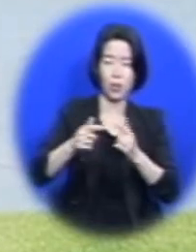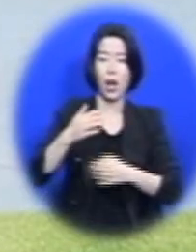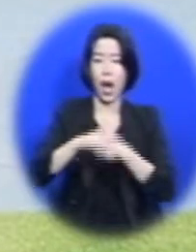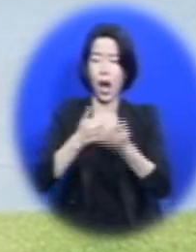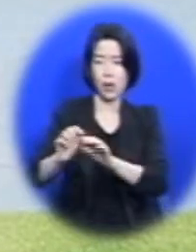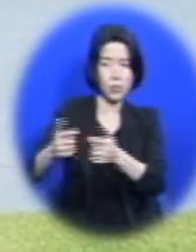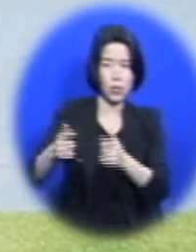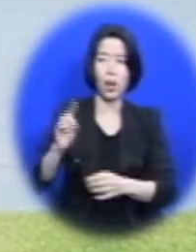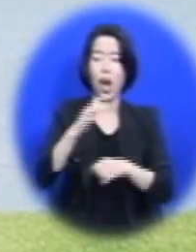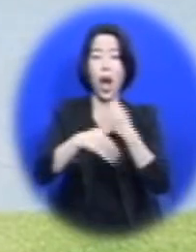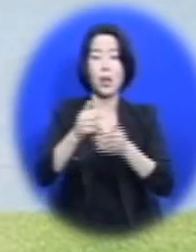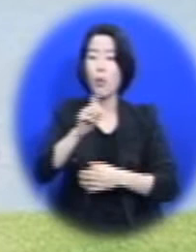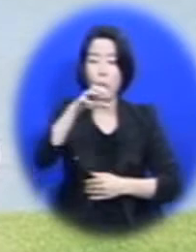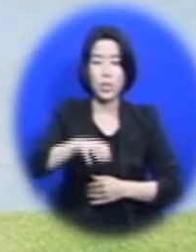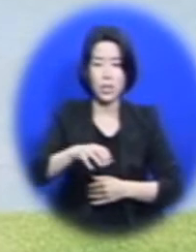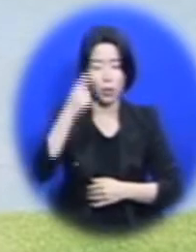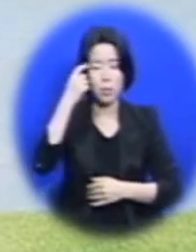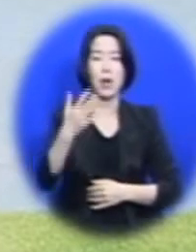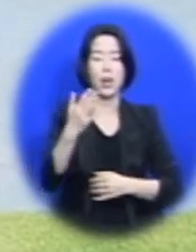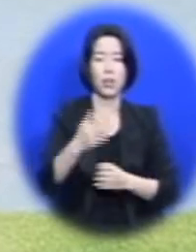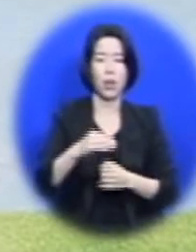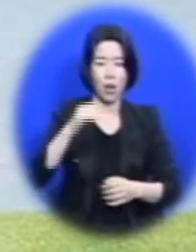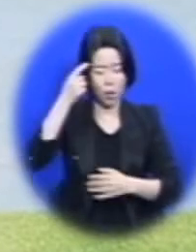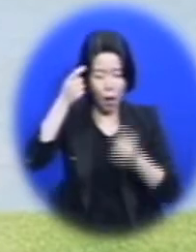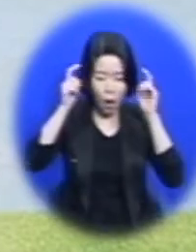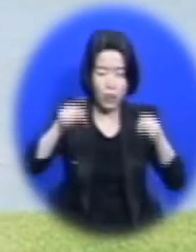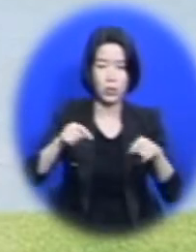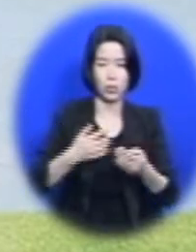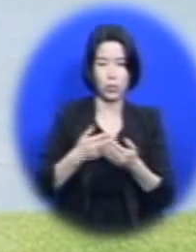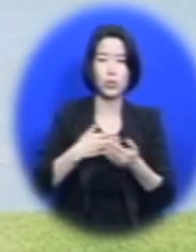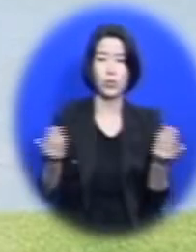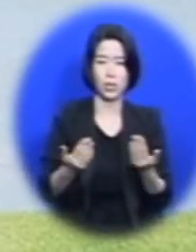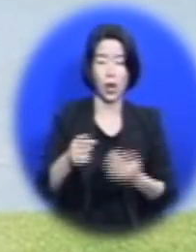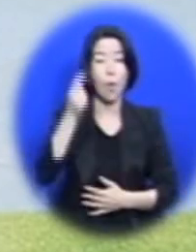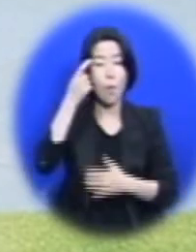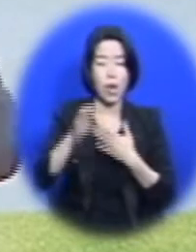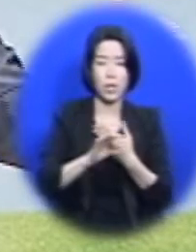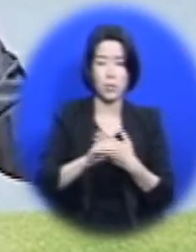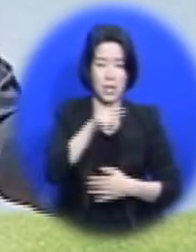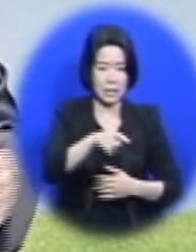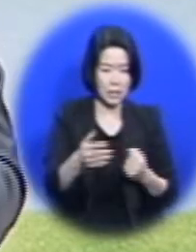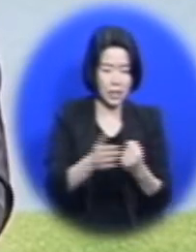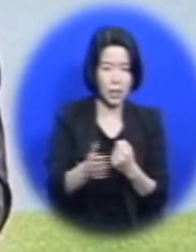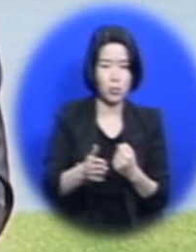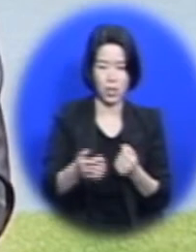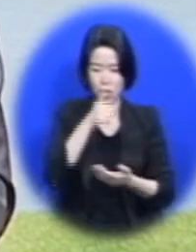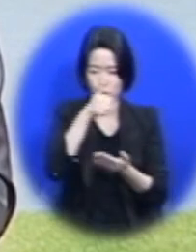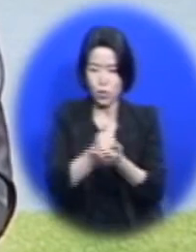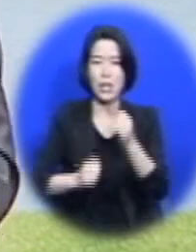것은 정말 어리석은 일이고 두려운 일입니다. 왜? 결국은 그러니까 죄를 짓게 되는